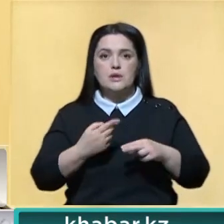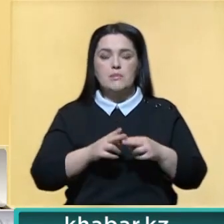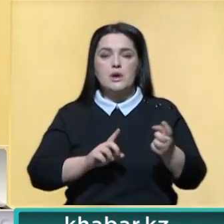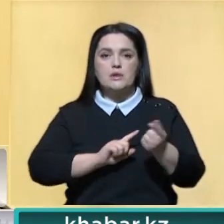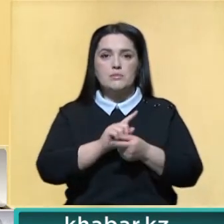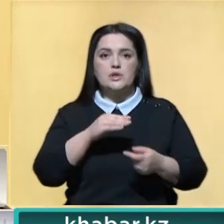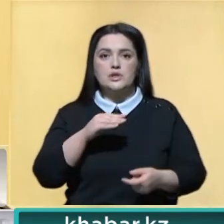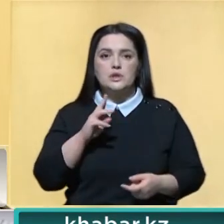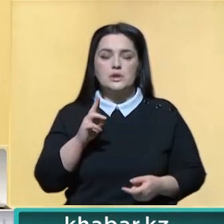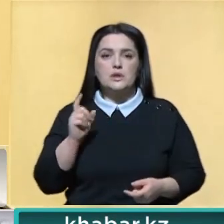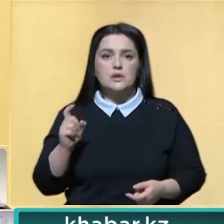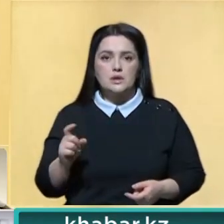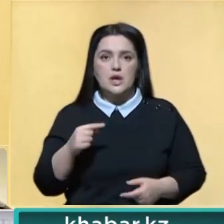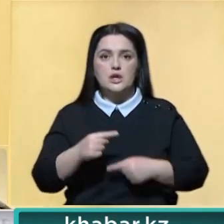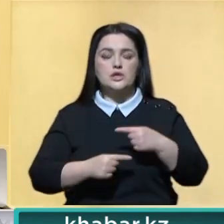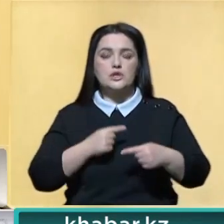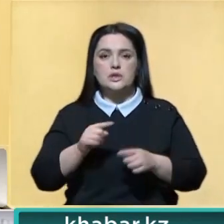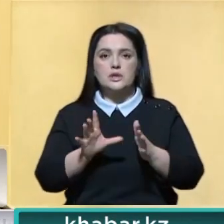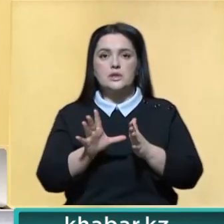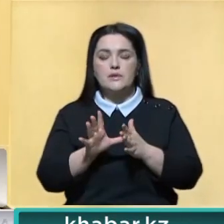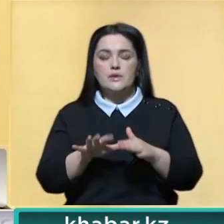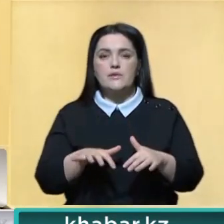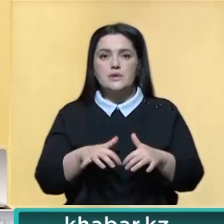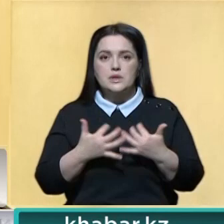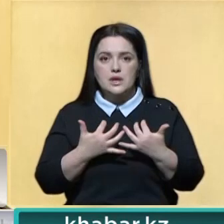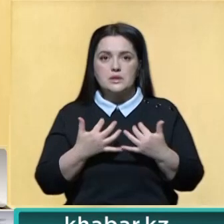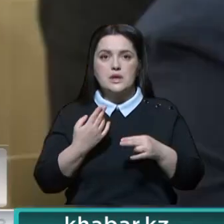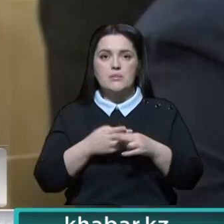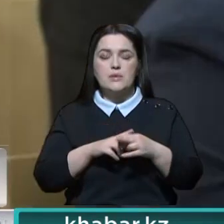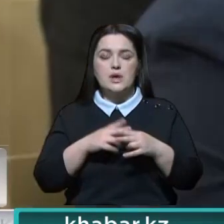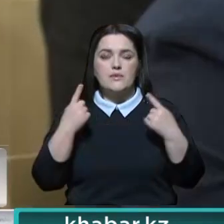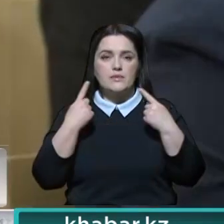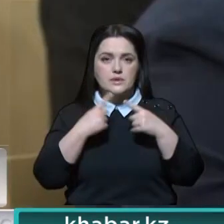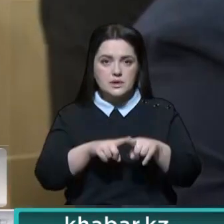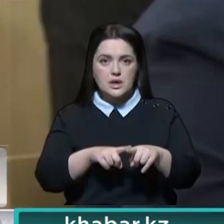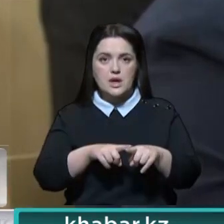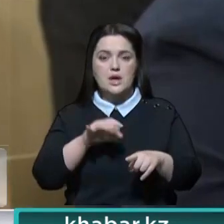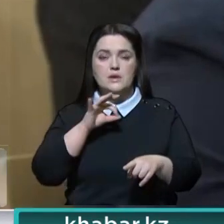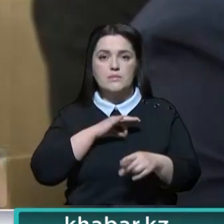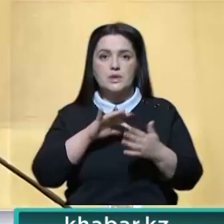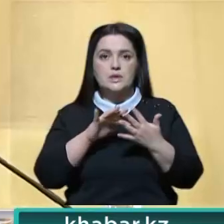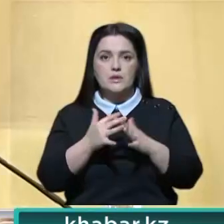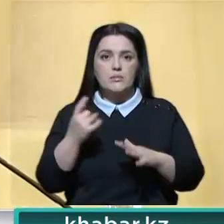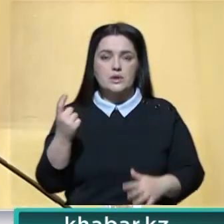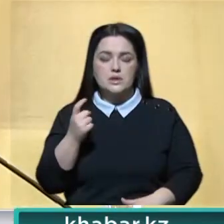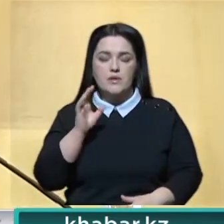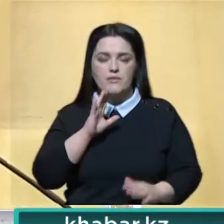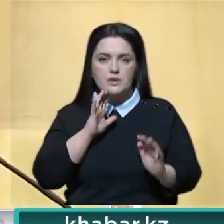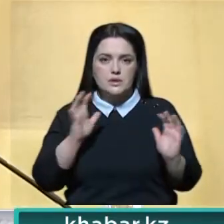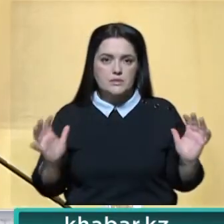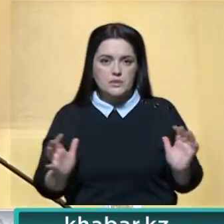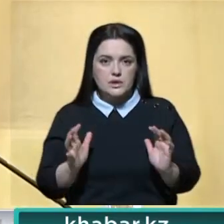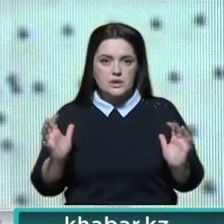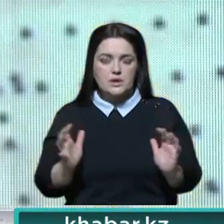в системе ЖКХ, через цифровизацию, модернизацию инфраструктуры. использования в сельском хозяйстве водосберегающих